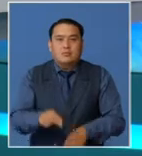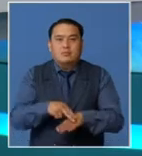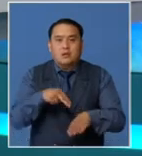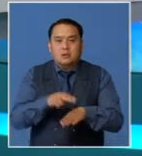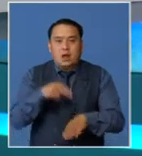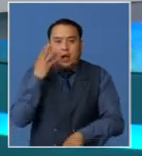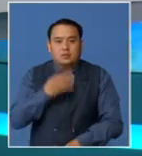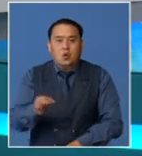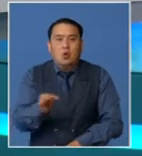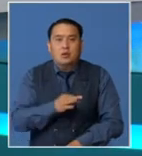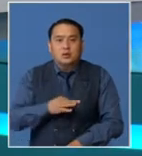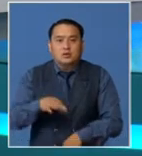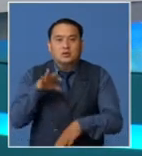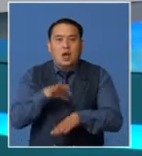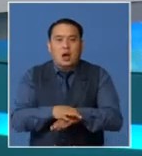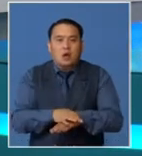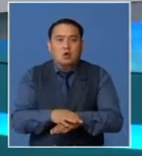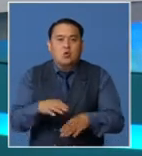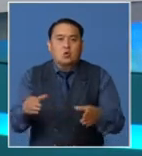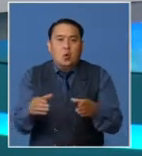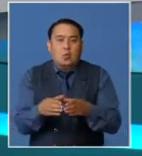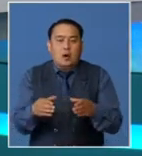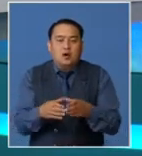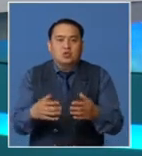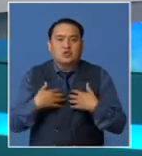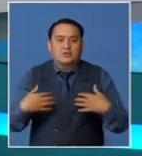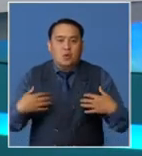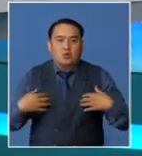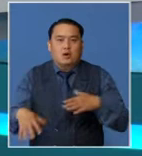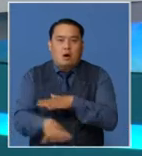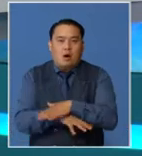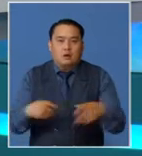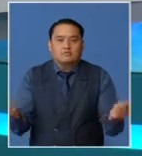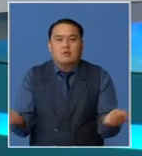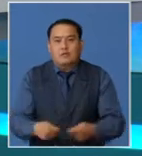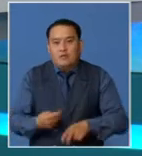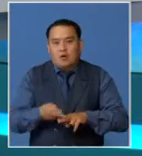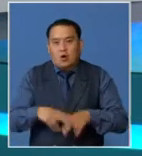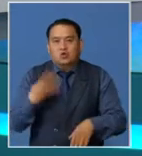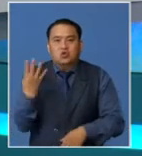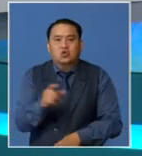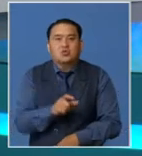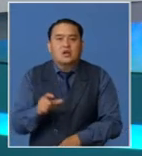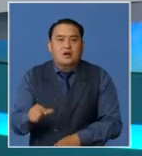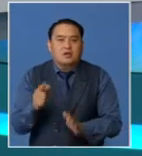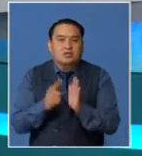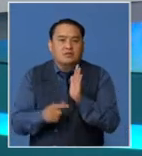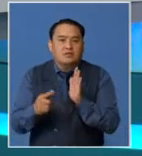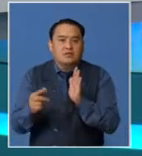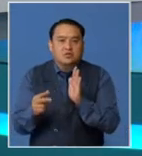Полицейские Алматинской области задержали очередную группу скотокрадов. Команда барымтачей состояла из 4 человек